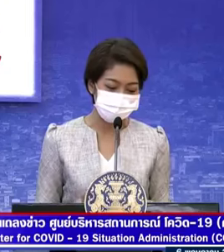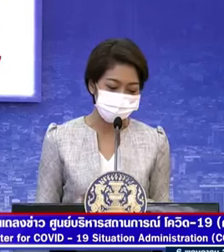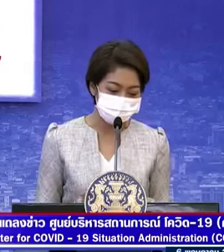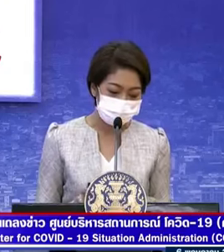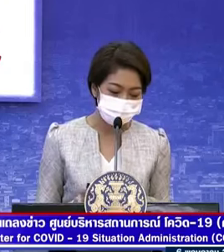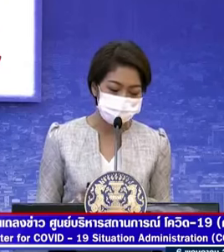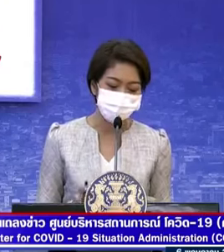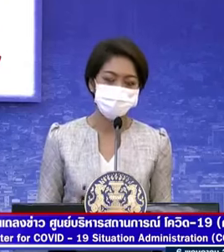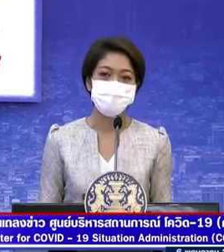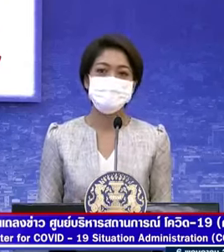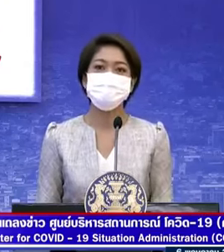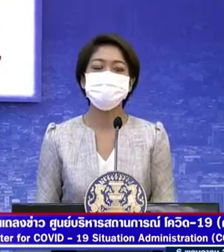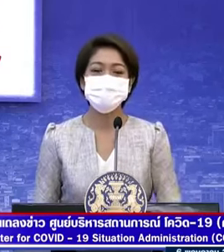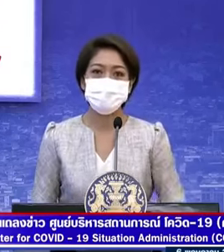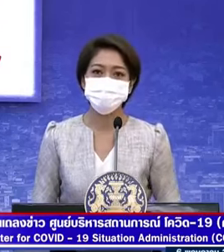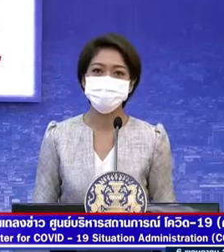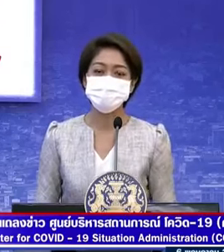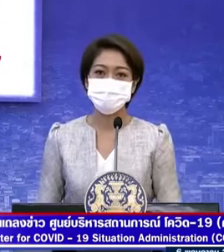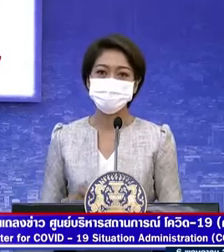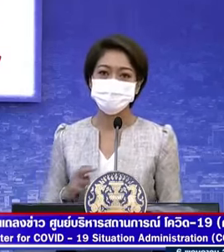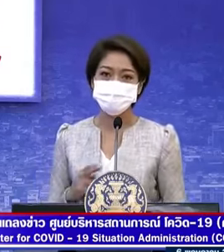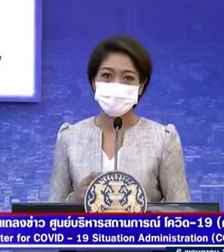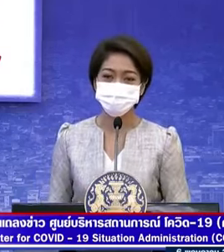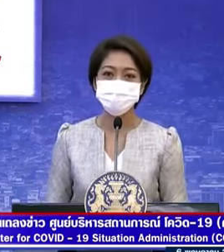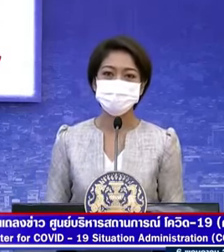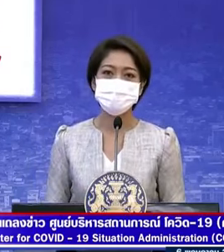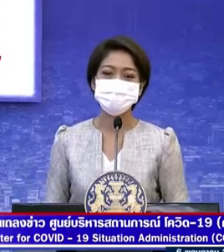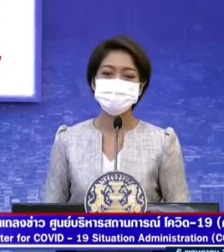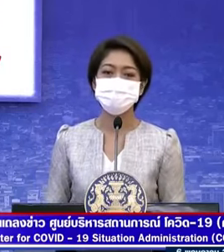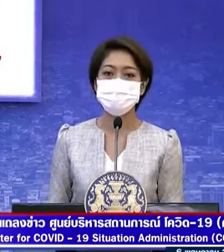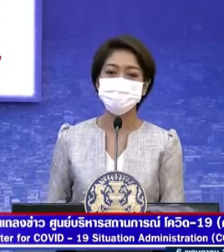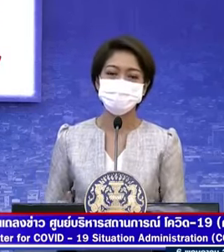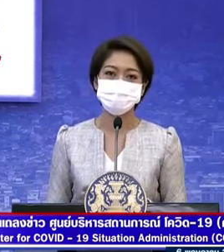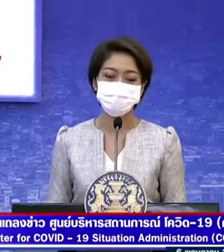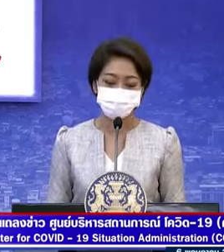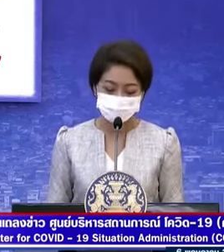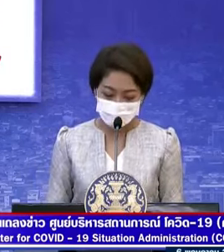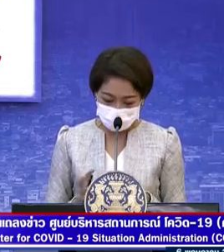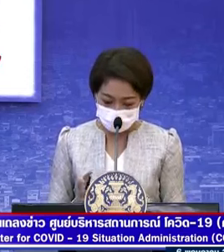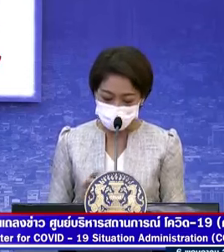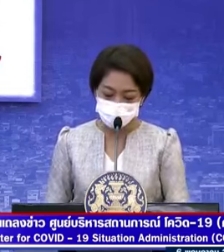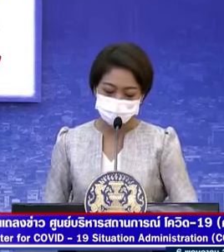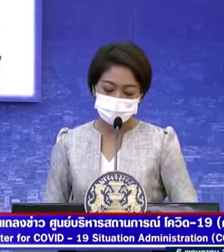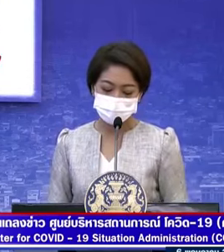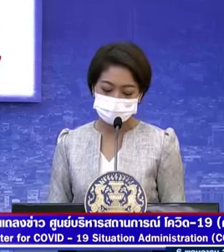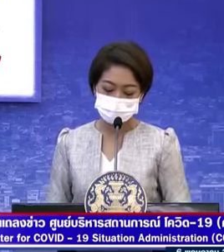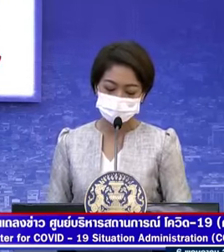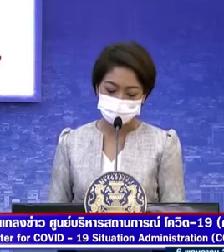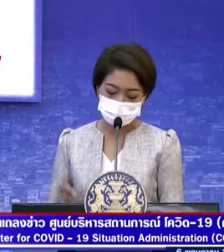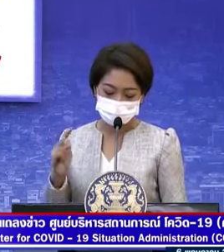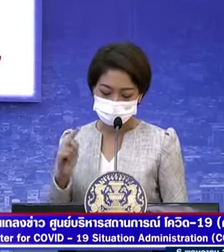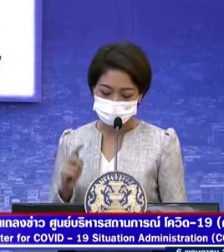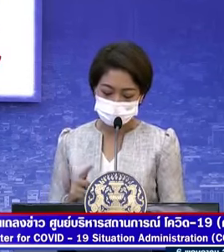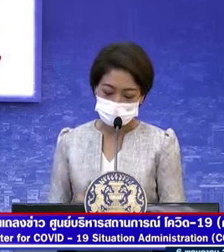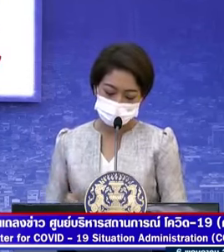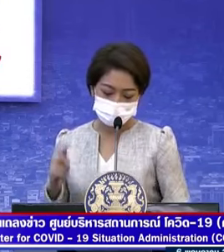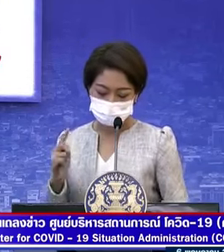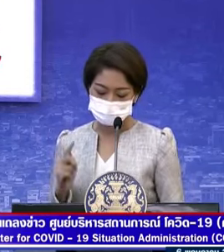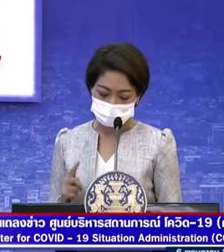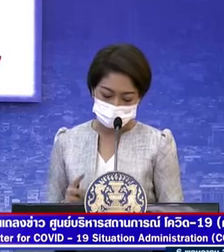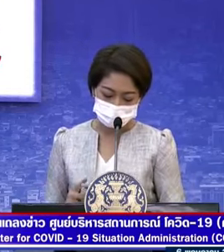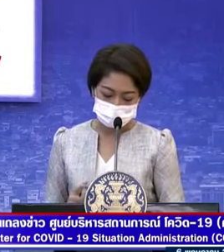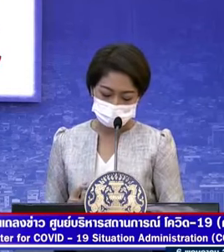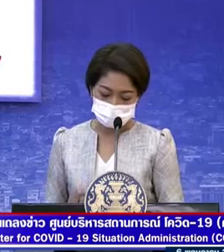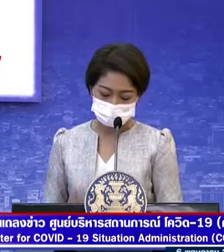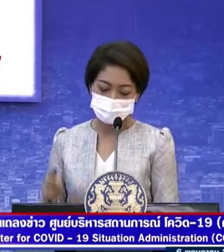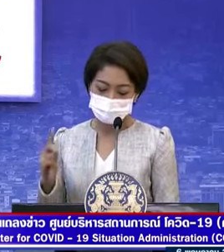จการเยียวยาเร่งด่วนเพื่อเป็นการช่วยเหลือประชาชนนะคะที่ได้รับผลกระทบหลายคนโฟกัสไปที่โครงการเราชนะม